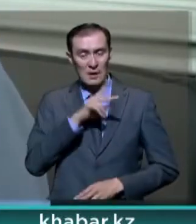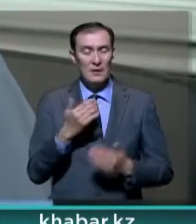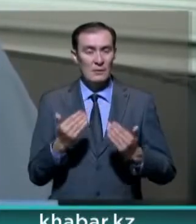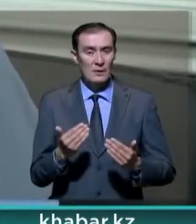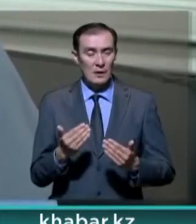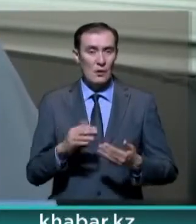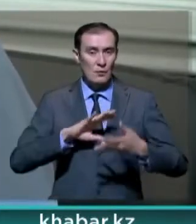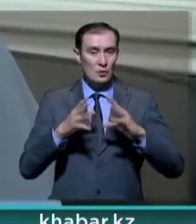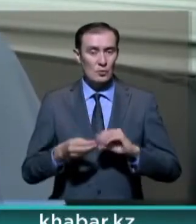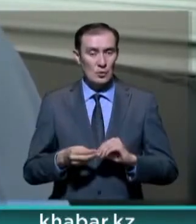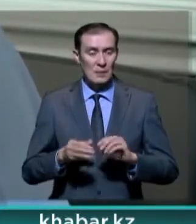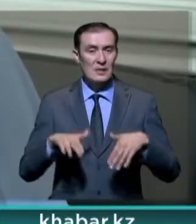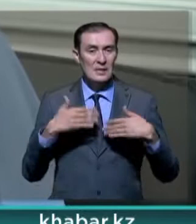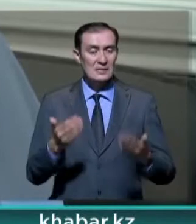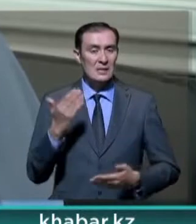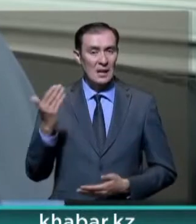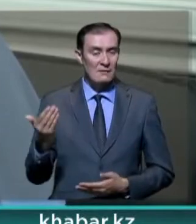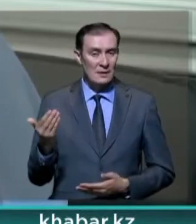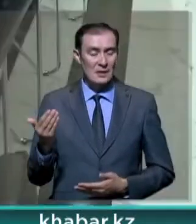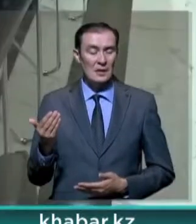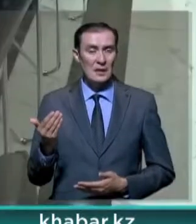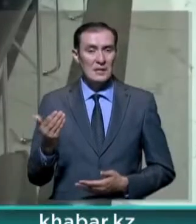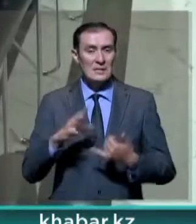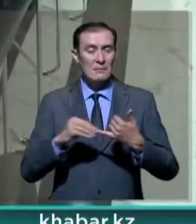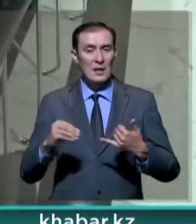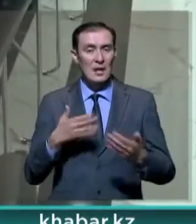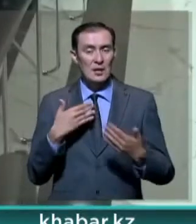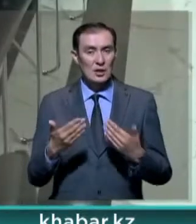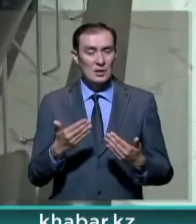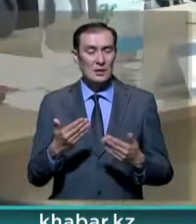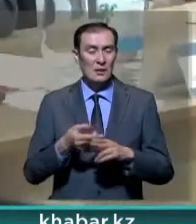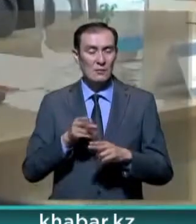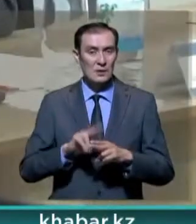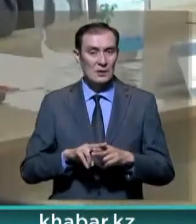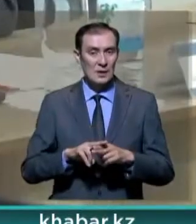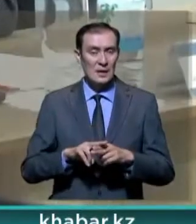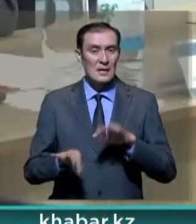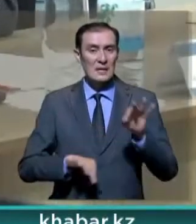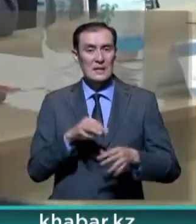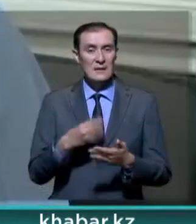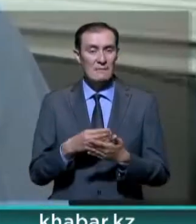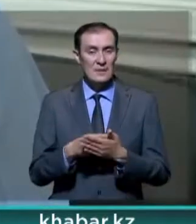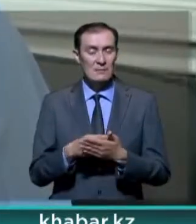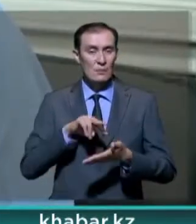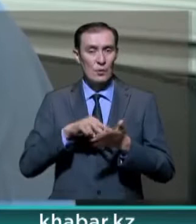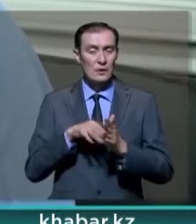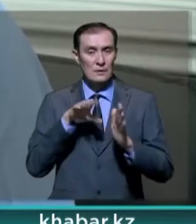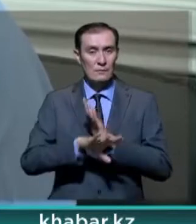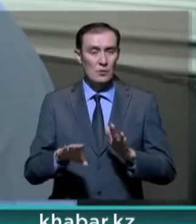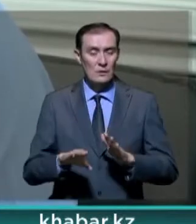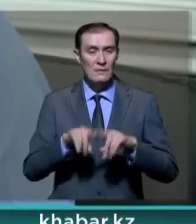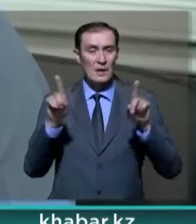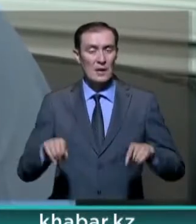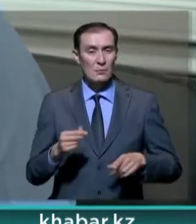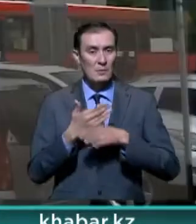образом, каким предоставил отдел земельных отношений, это неправомерно. Под инвестпроект оно не подходит. Его в карте поддержки